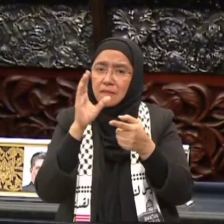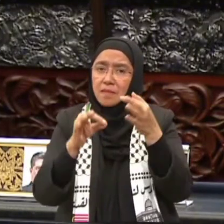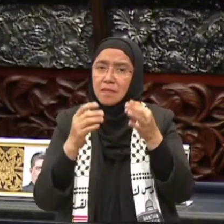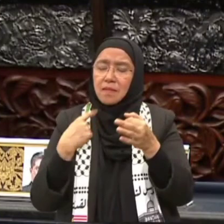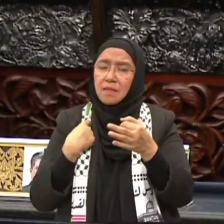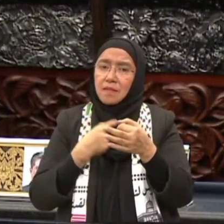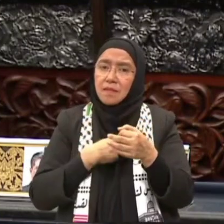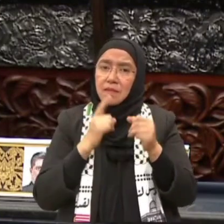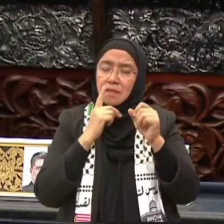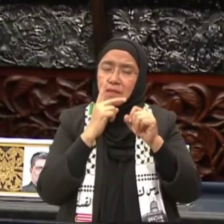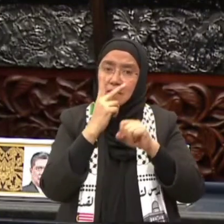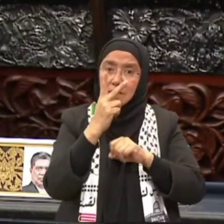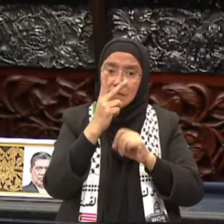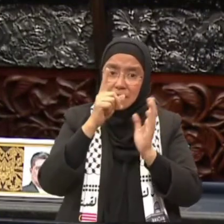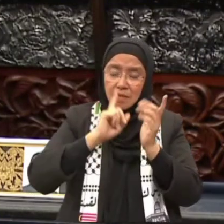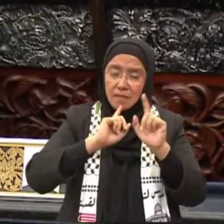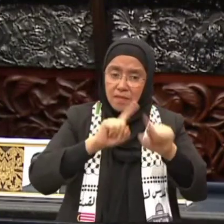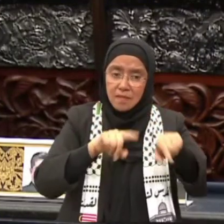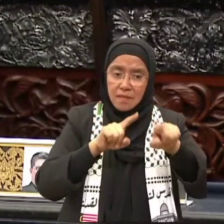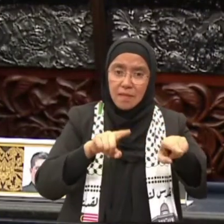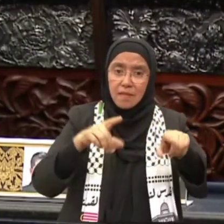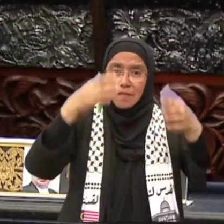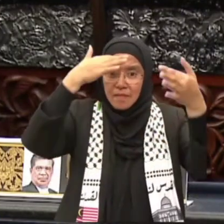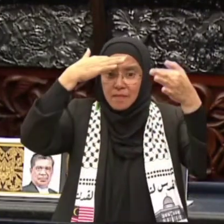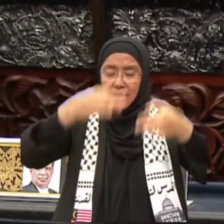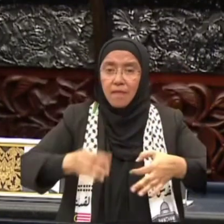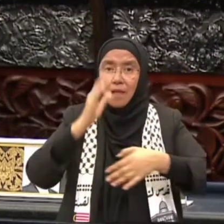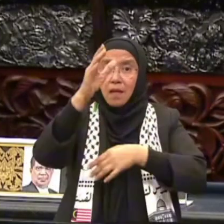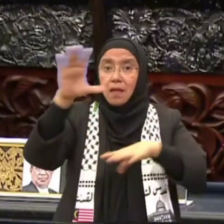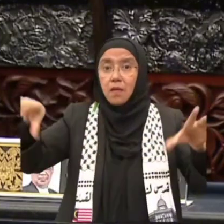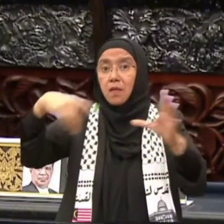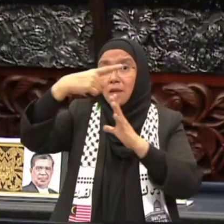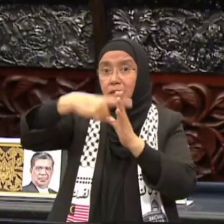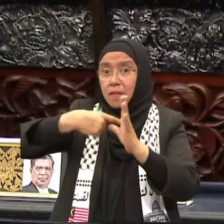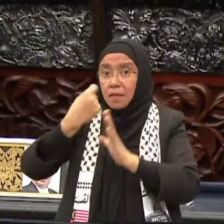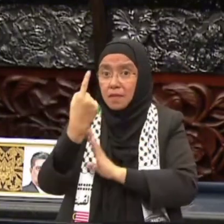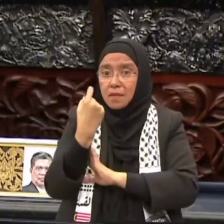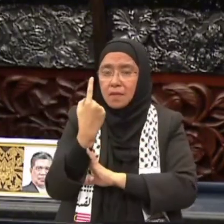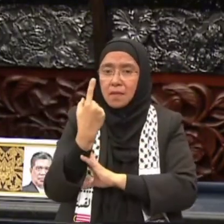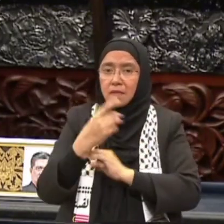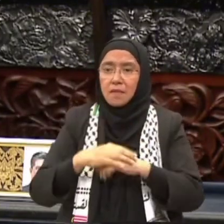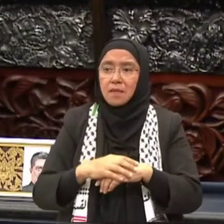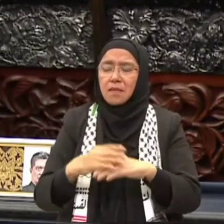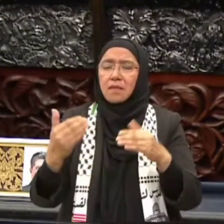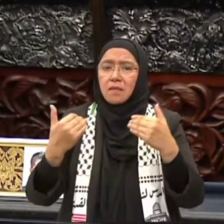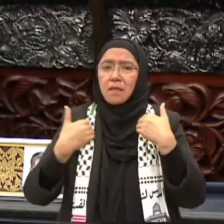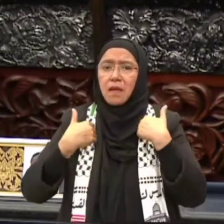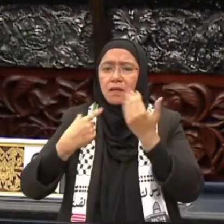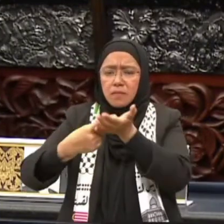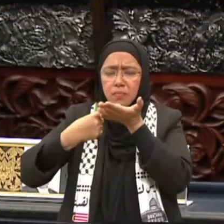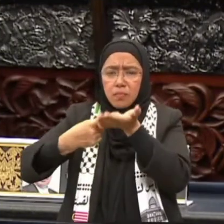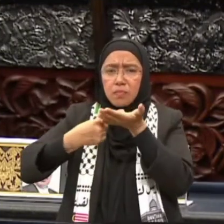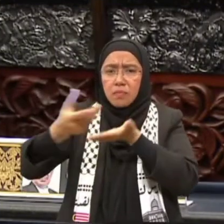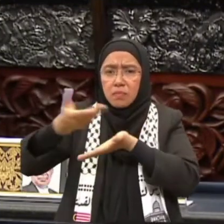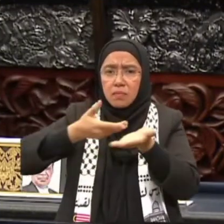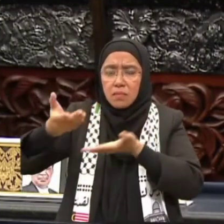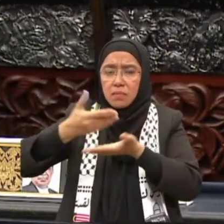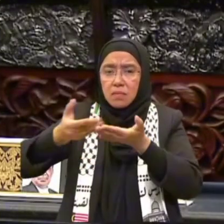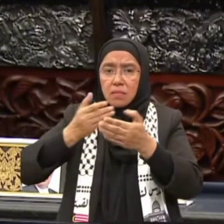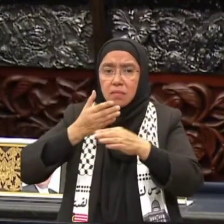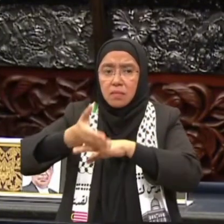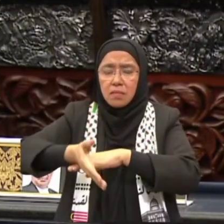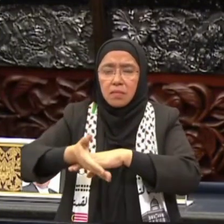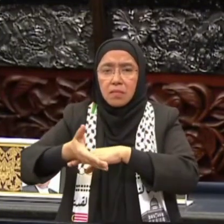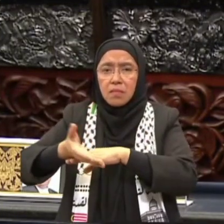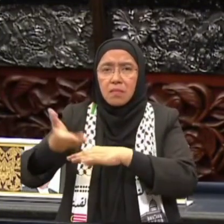keputusan akan dibuat oleh Jemaah Menteri dalam bulan November. Kalaupun ada perbincangan lebih, dia akan, saya